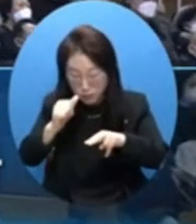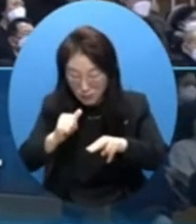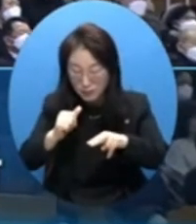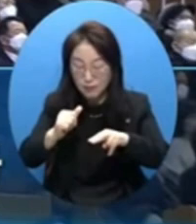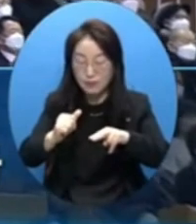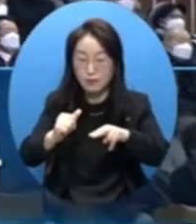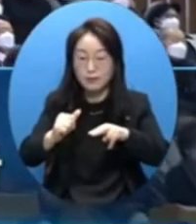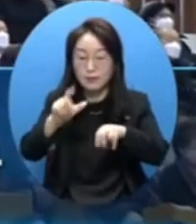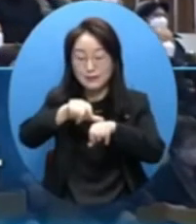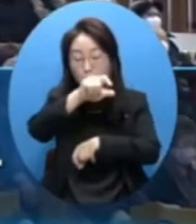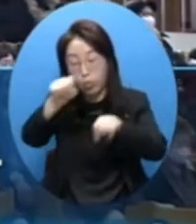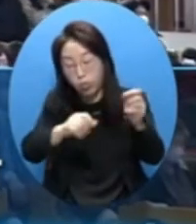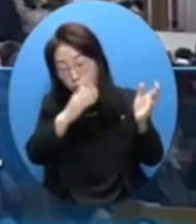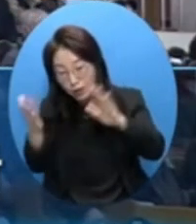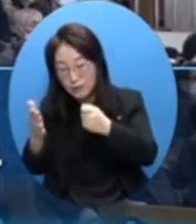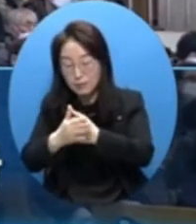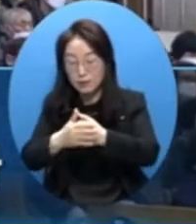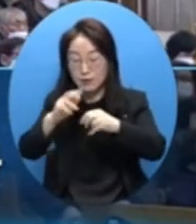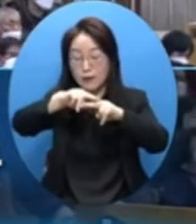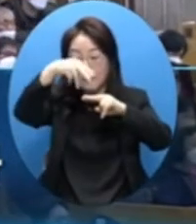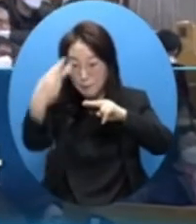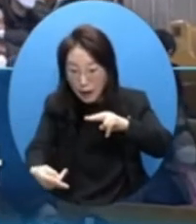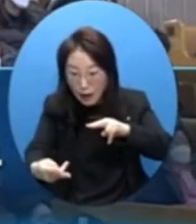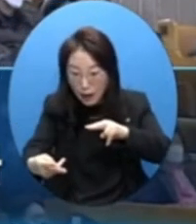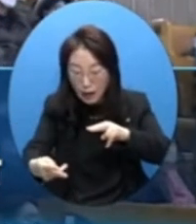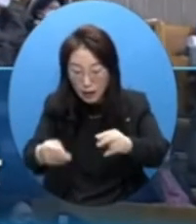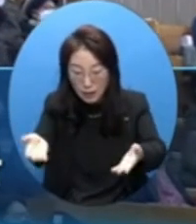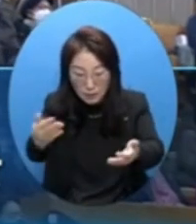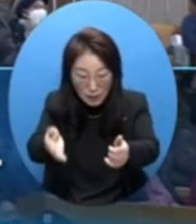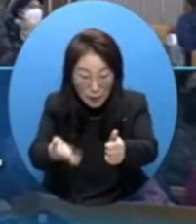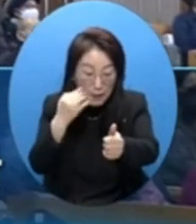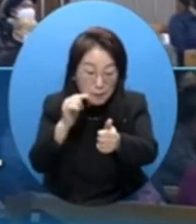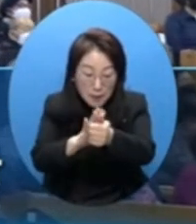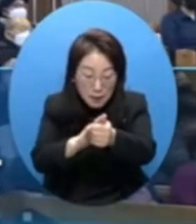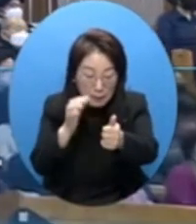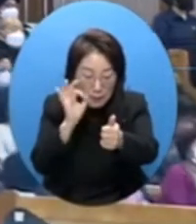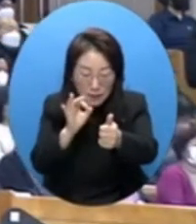못하여 삼척에서 떨어지거늘 일으켜 보니 죽었는지라